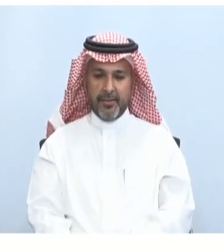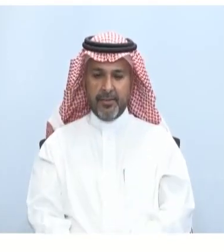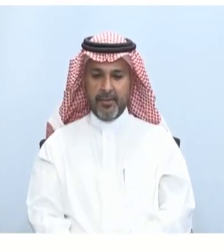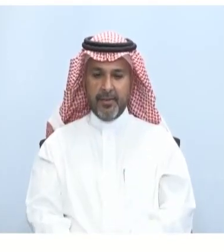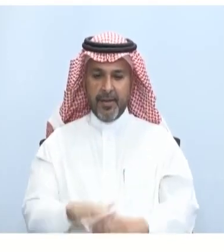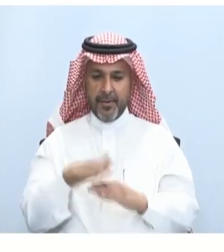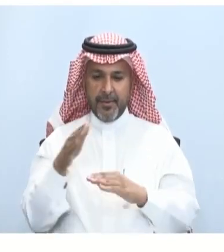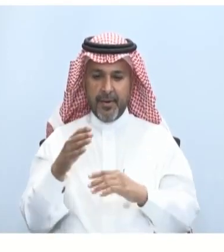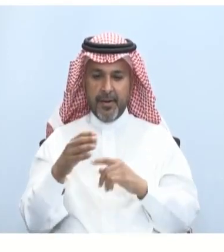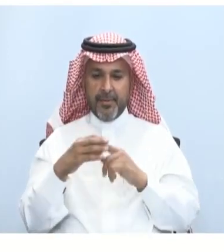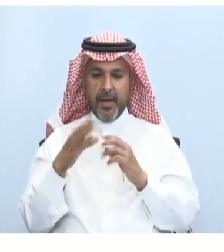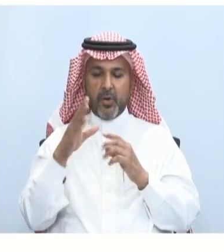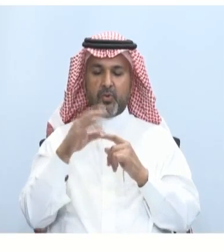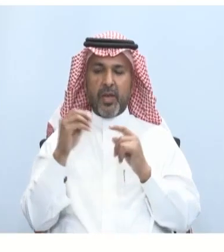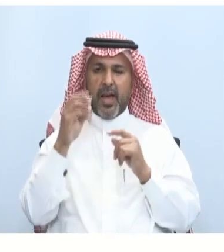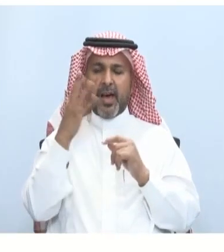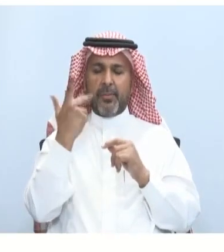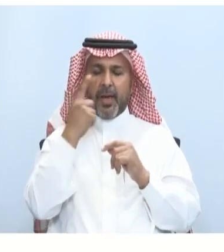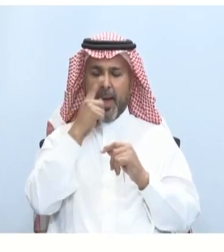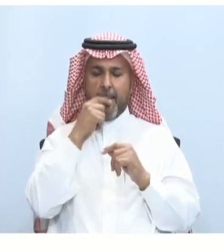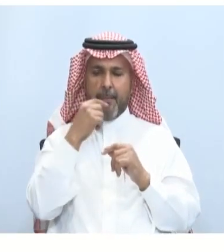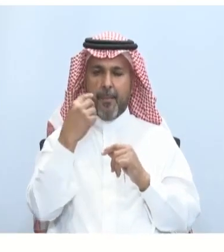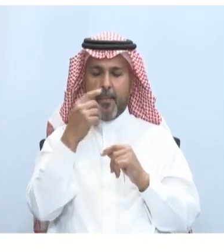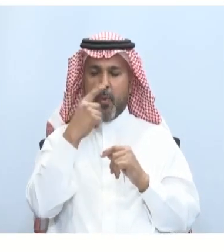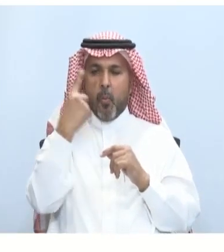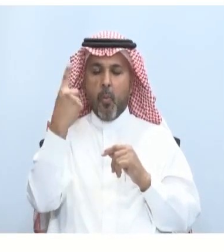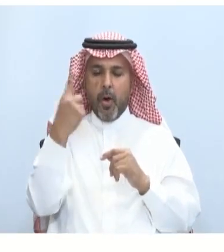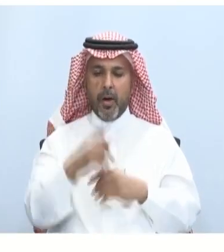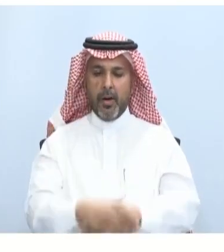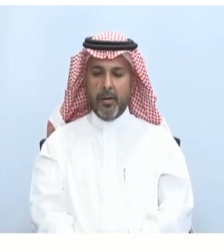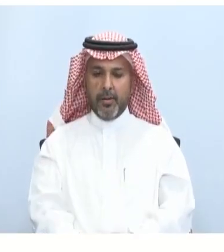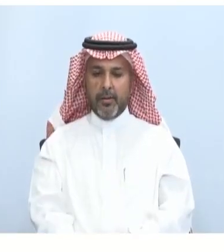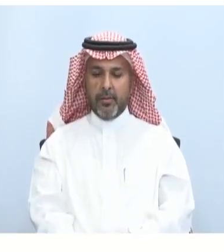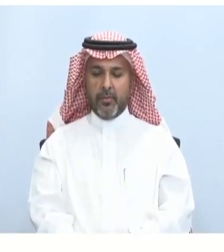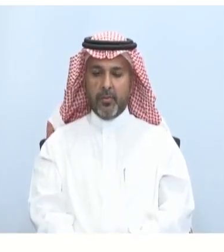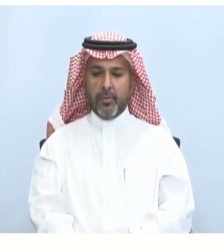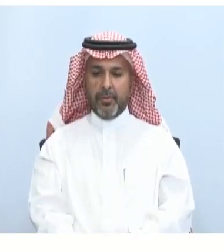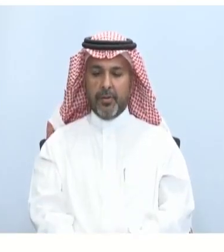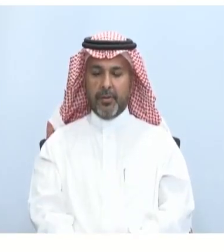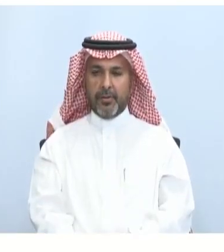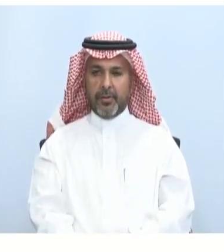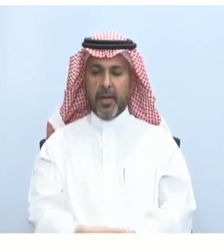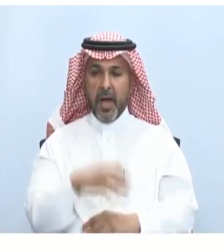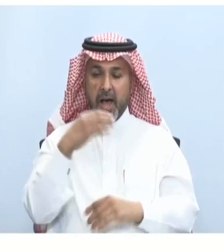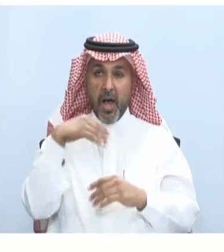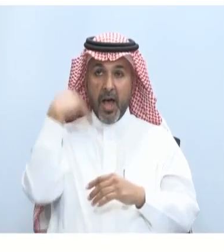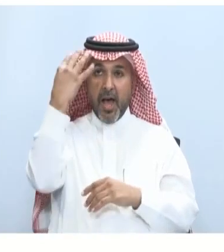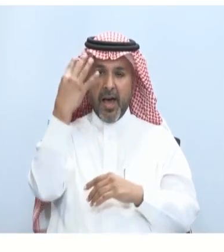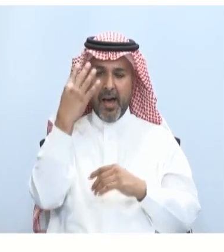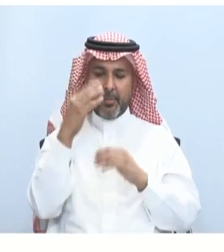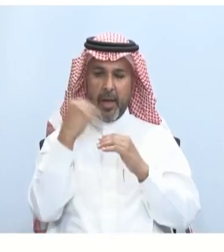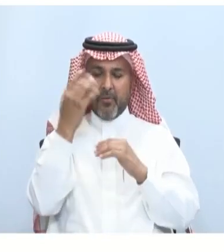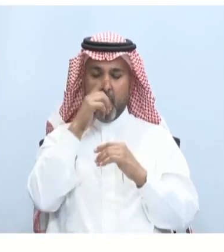ثم اي اس اربعه اصبح العدد كم احسنتم اصبح العدد واحد يعني